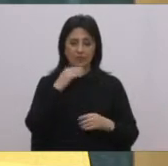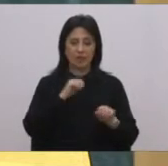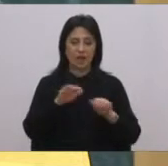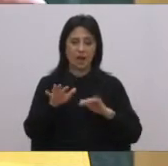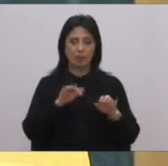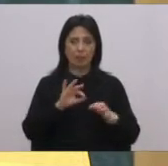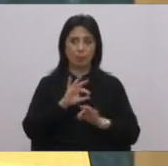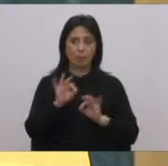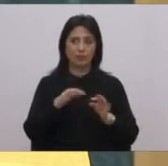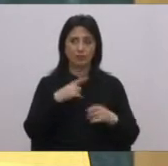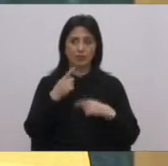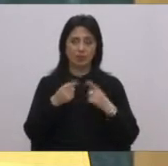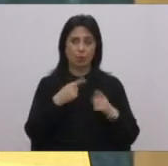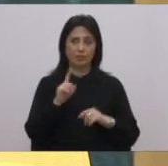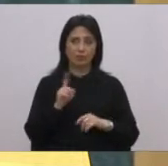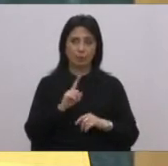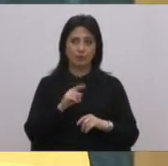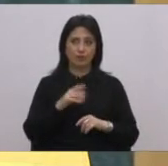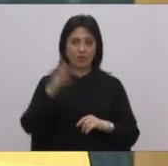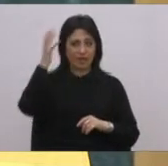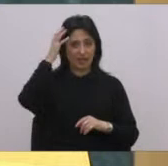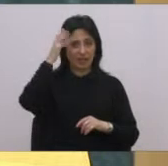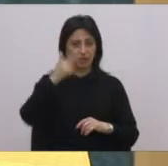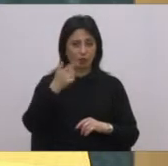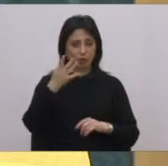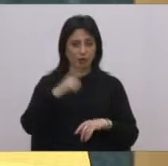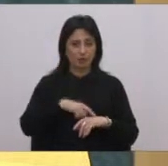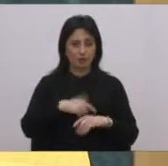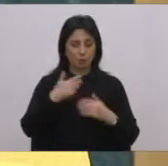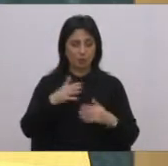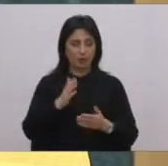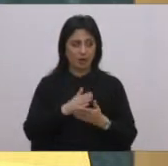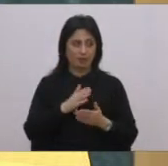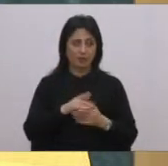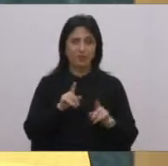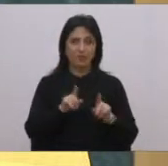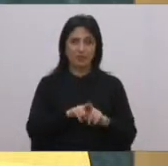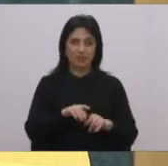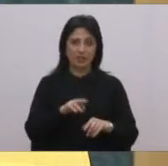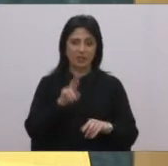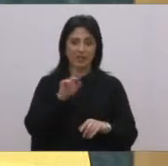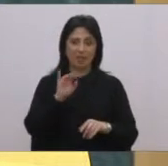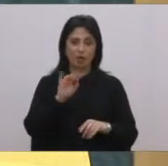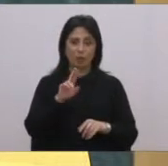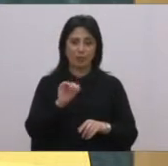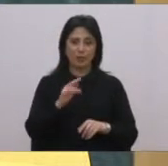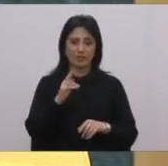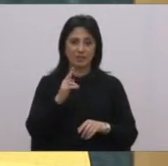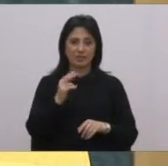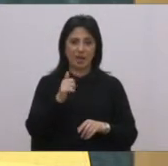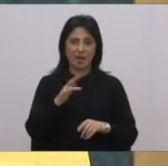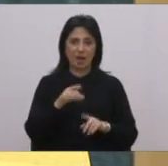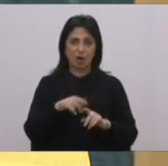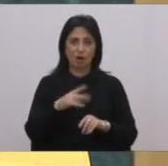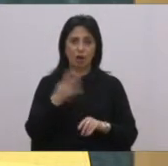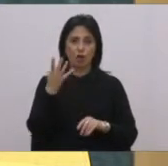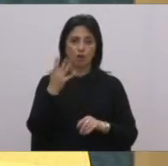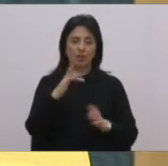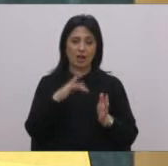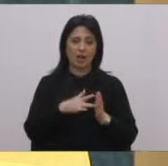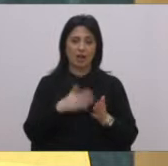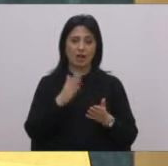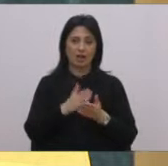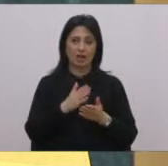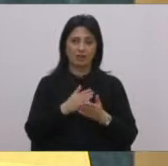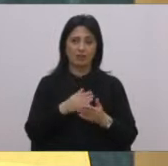წყალმომარაგების პროექტებზე საუბრობთ, რომ თელავს უკვე 24 საათიანი წყალმომარაგება აქვს, ისევე როგორც დედოფლის ხაროს, დაახლოებით 4 ქალაქი არის ისეთი,